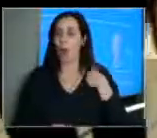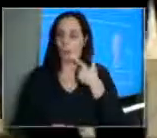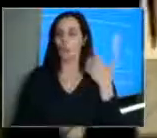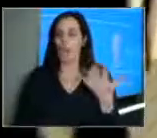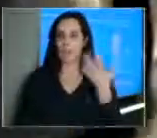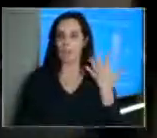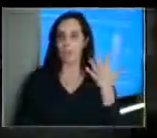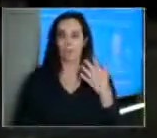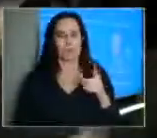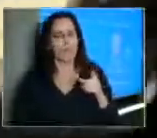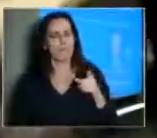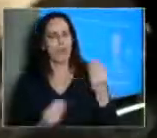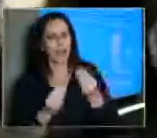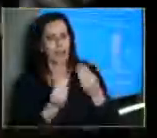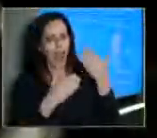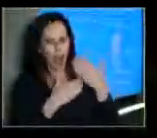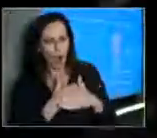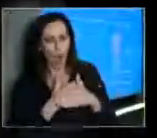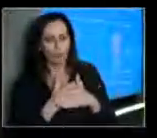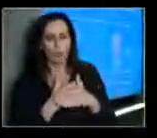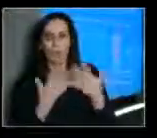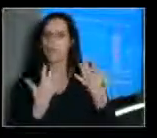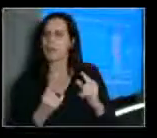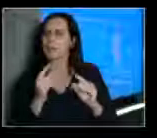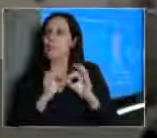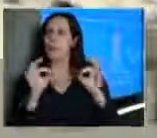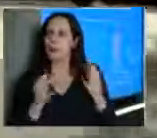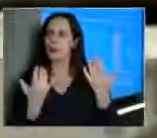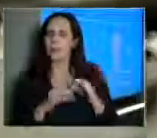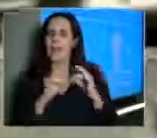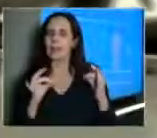כן? והישורת האחרונה הזאת, יואב, מתי זה מתחיל?